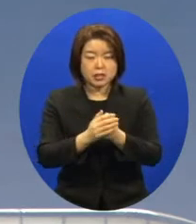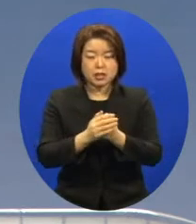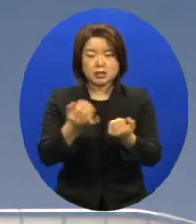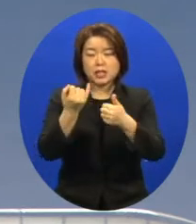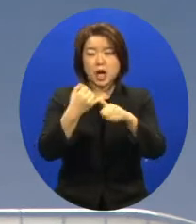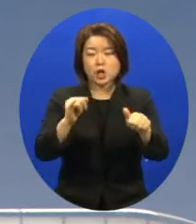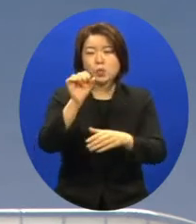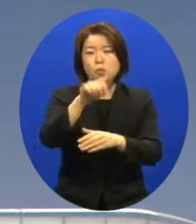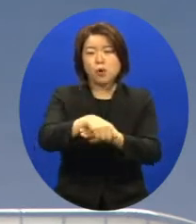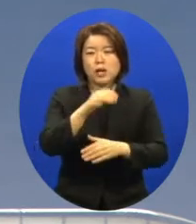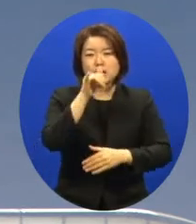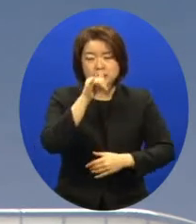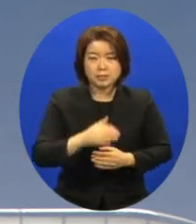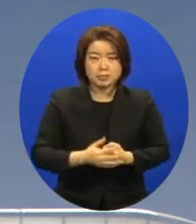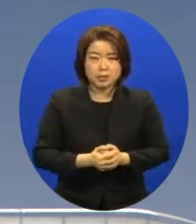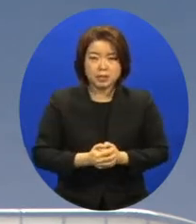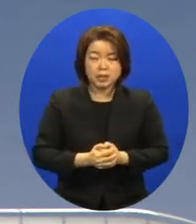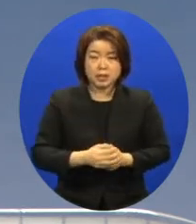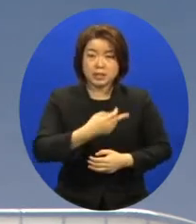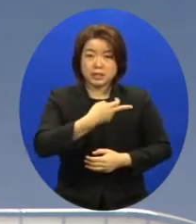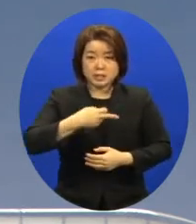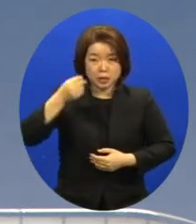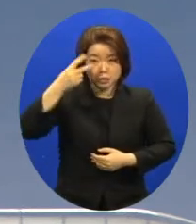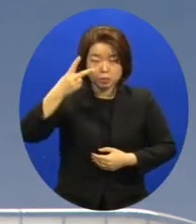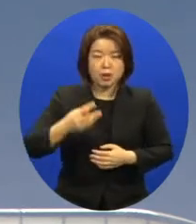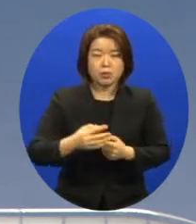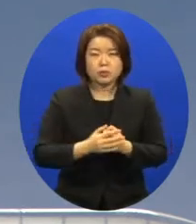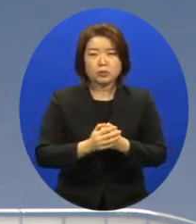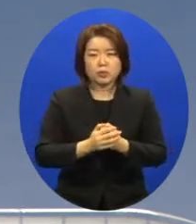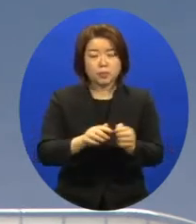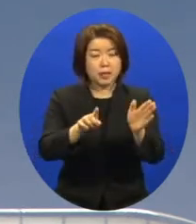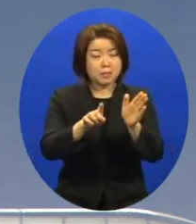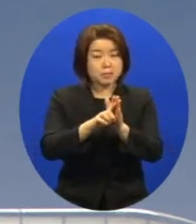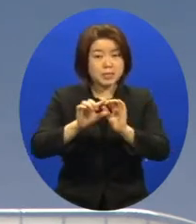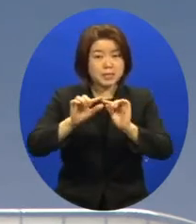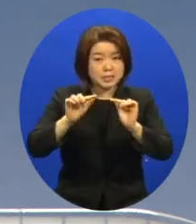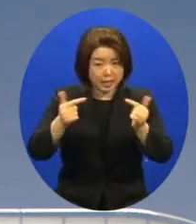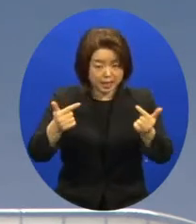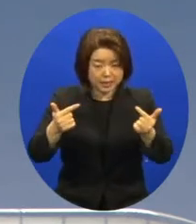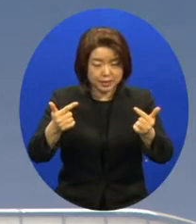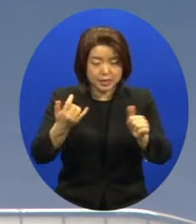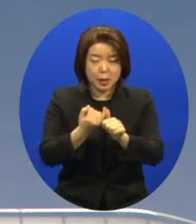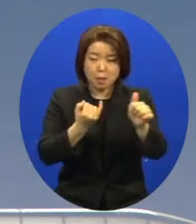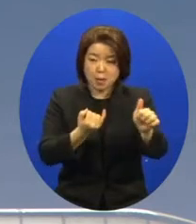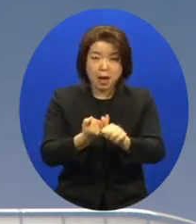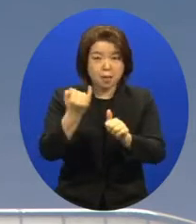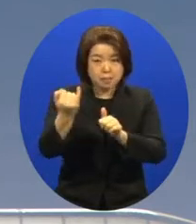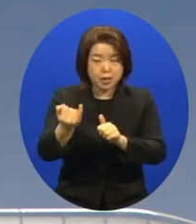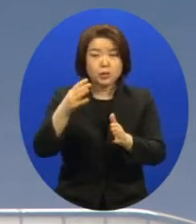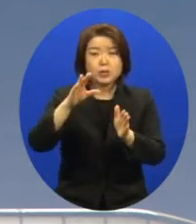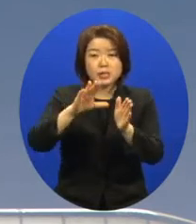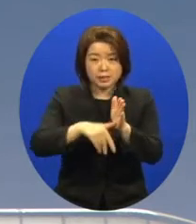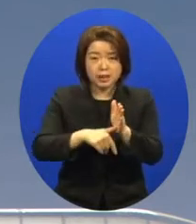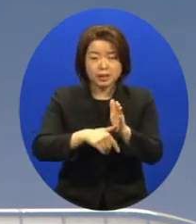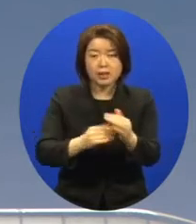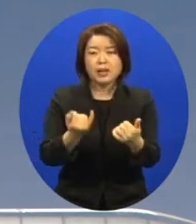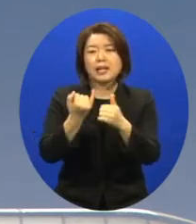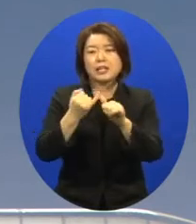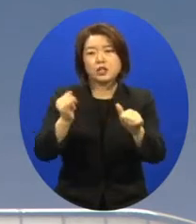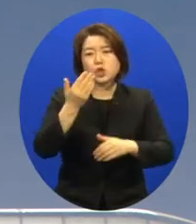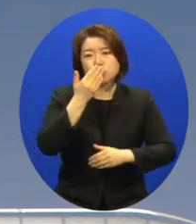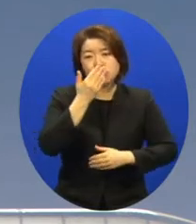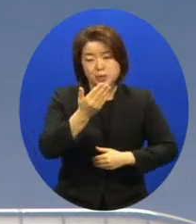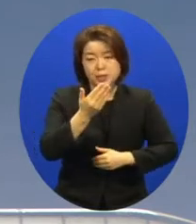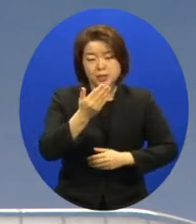허락하셨습니다 사도 바울도 불신자 인 배우자인 경우에 이온 할 수 있다고